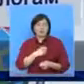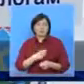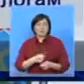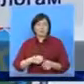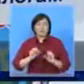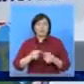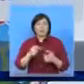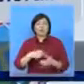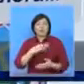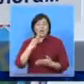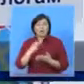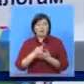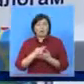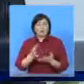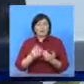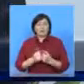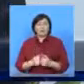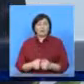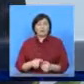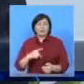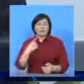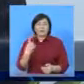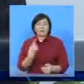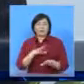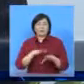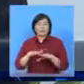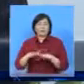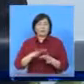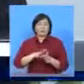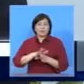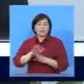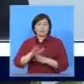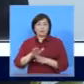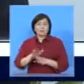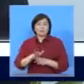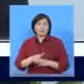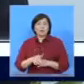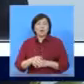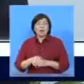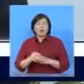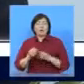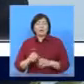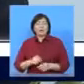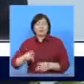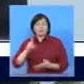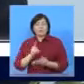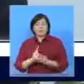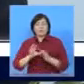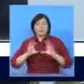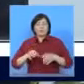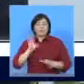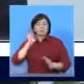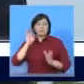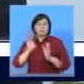на волнующие вопросы. Это одно из мероприятий по реализации концепции главы государства, высшего